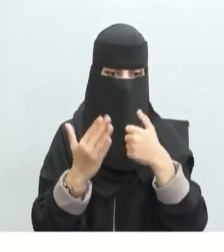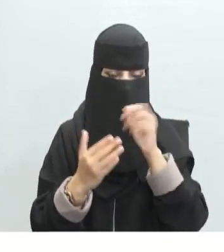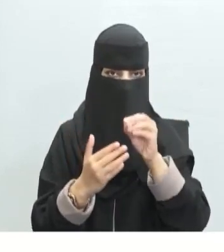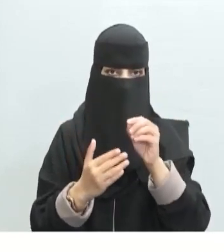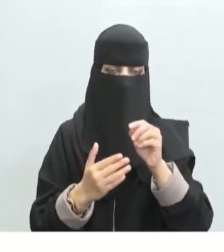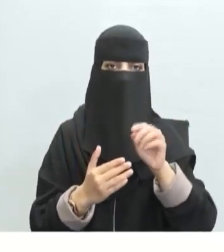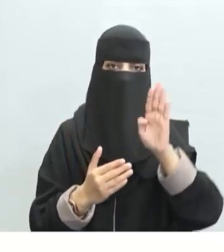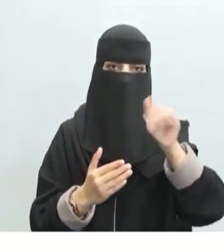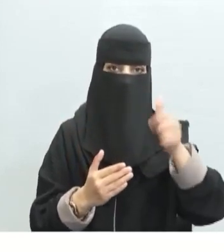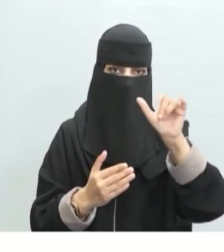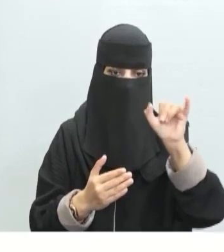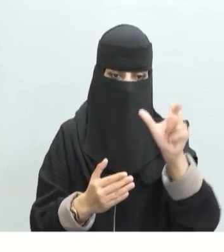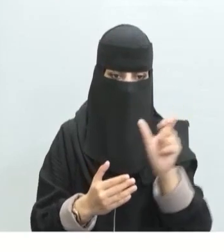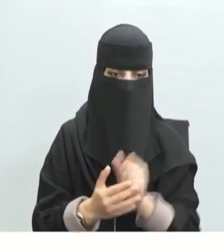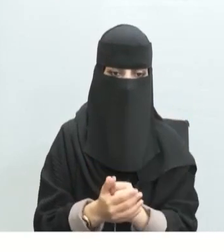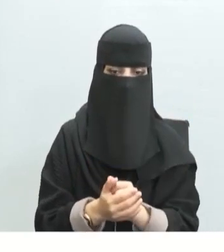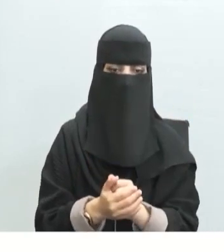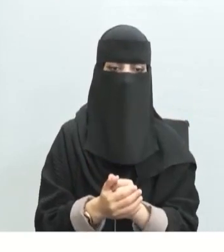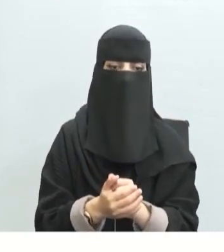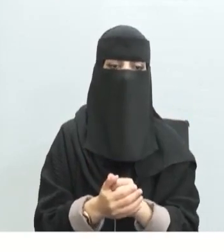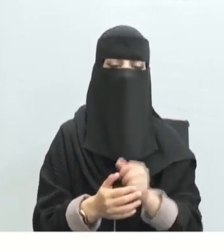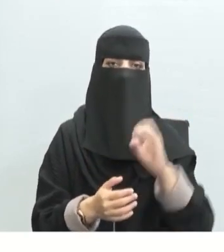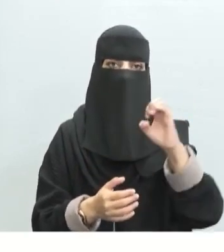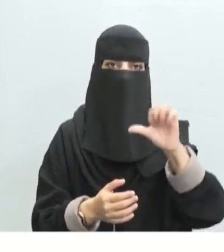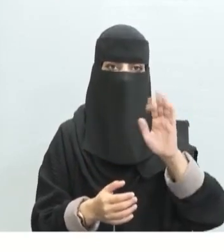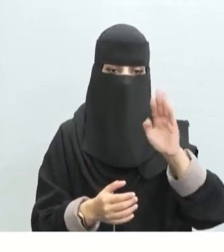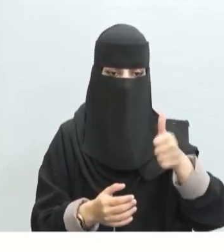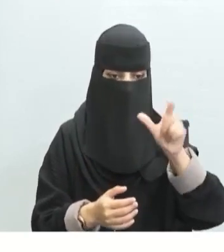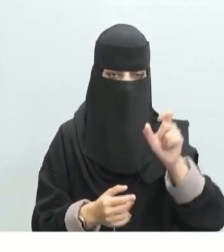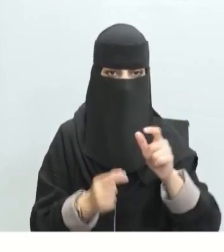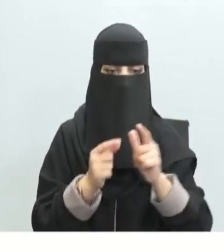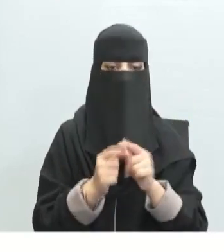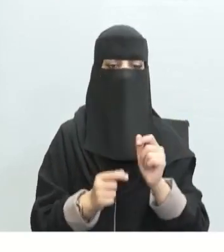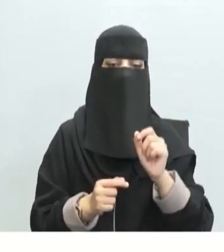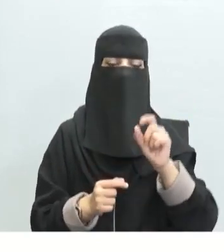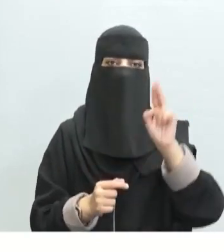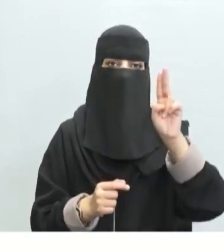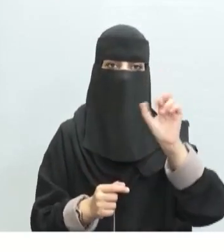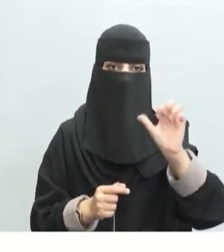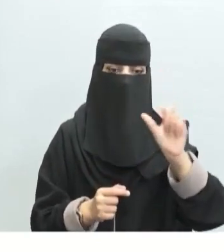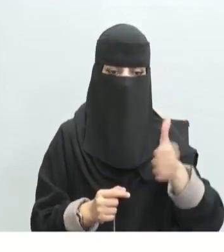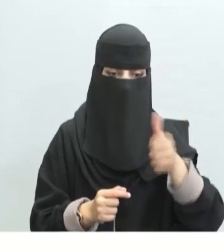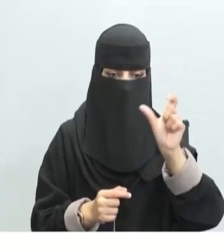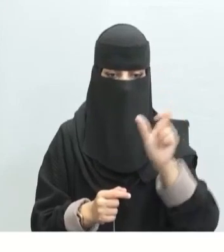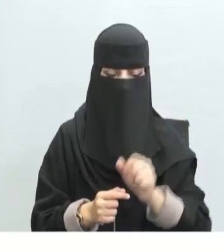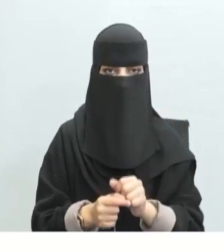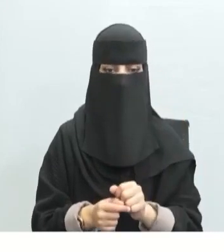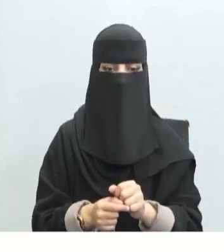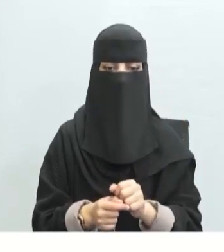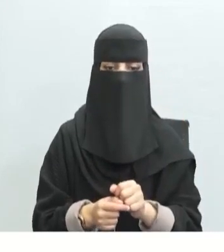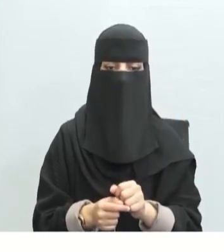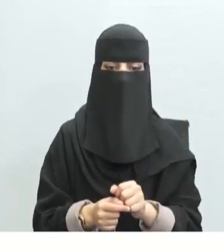ساين ثيتا كوساين ليتا تان لثي كوتان